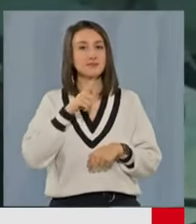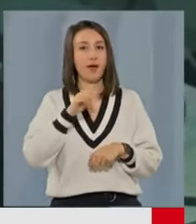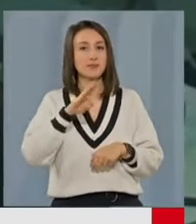Gaza